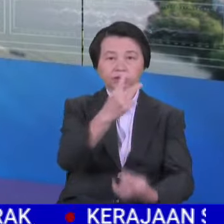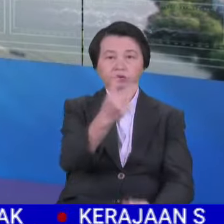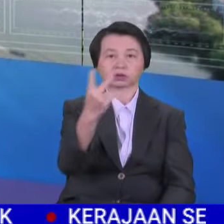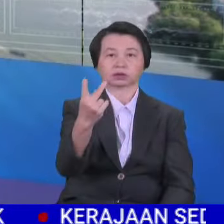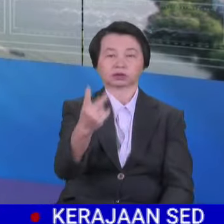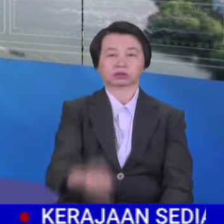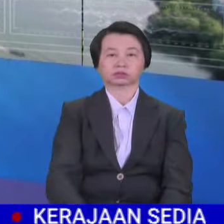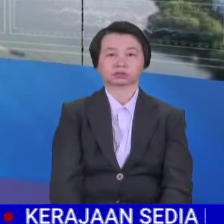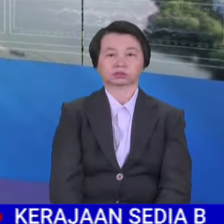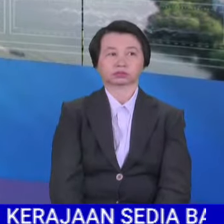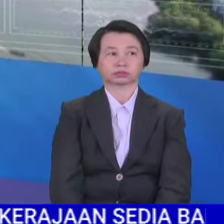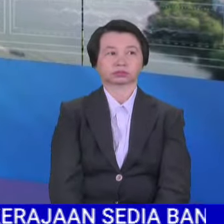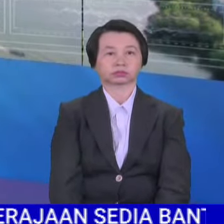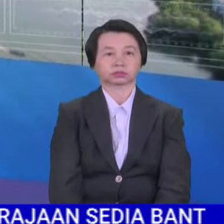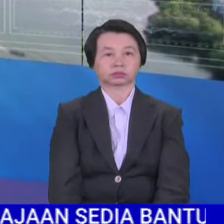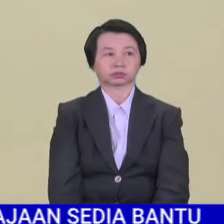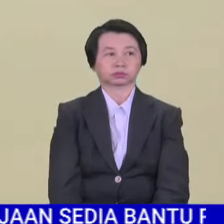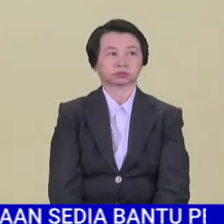Kinabalu